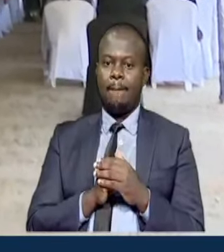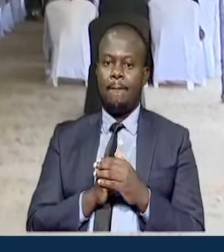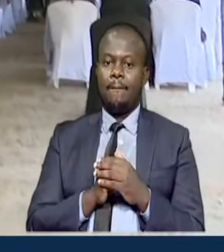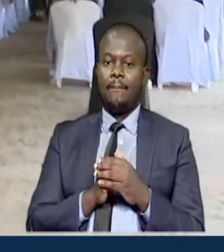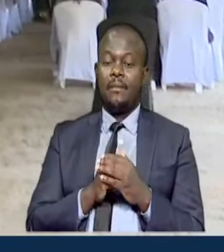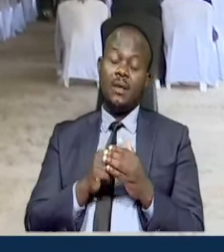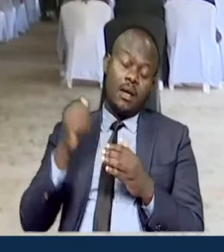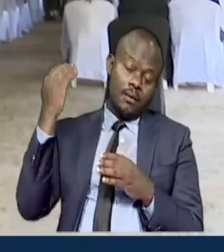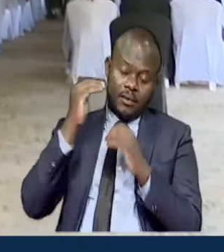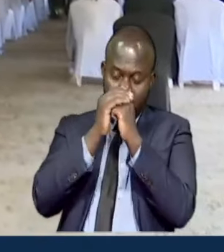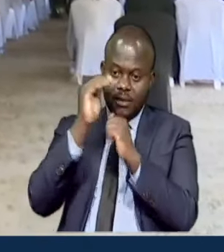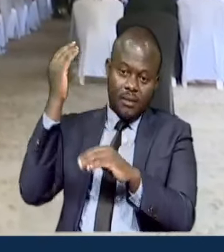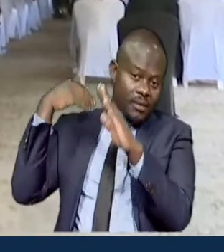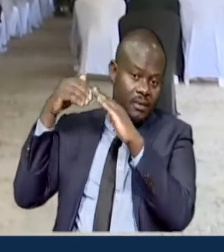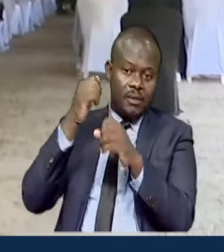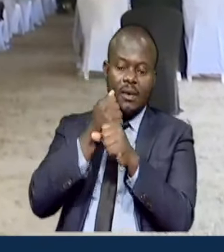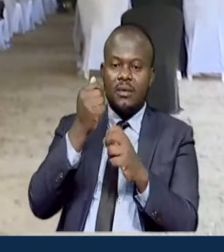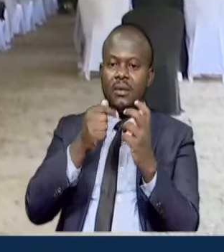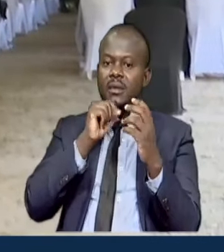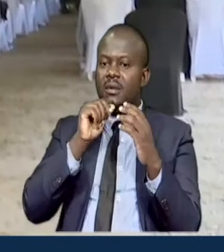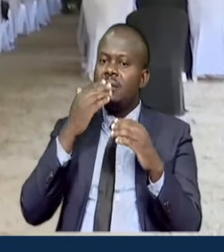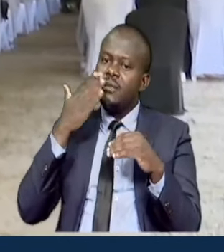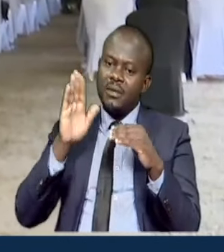Abanyamadini b'icyo gihe bakoze amarorerwa mabi